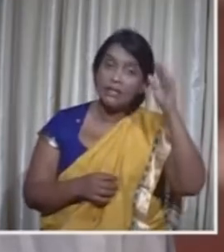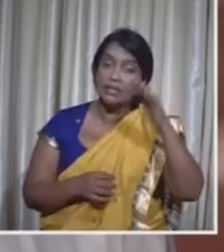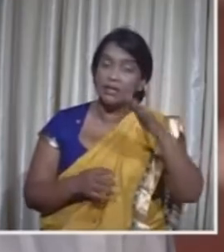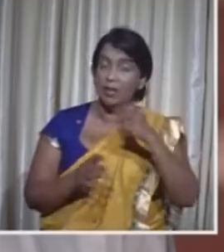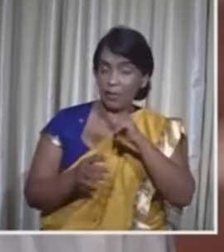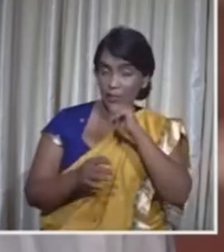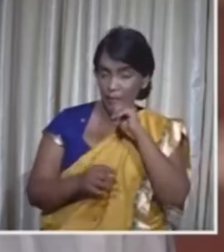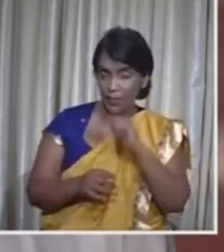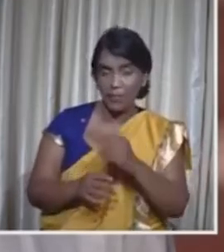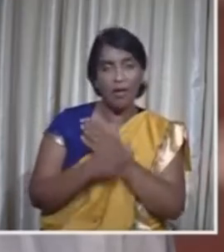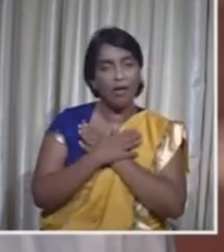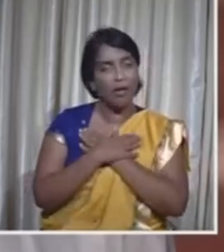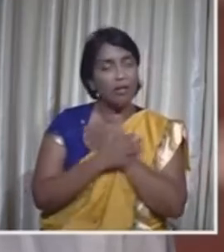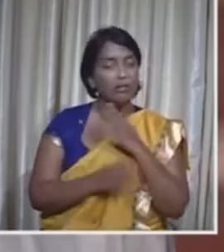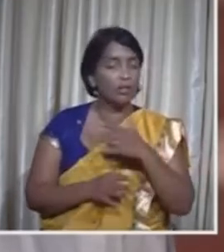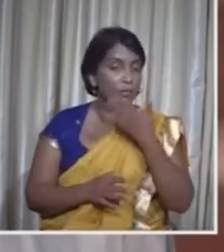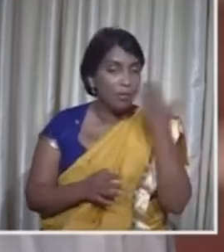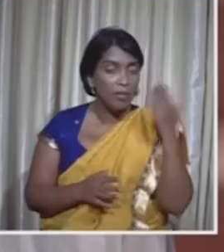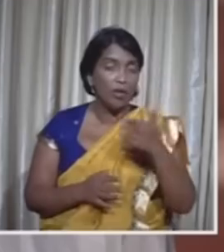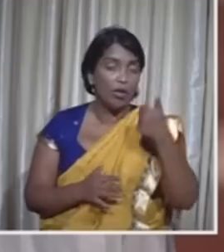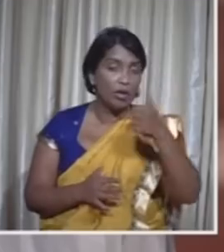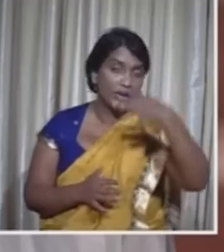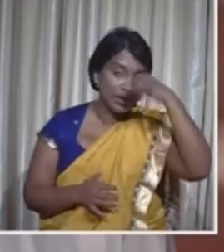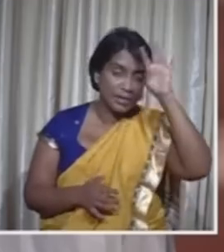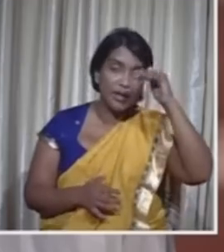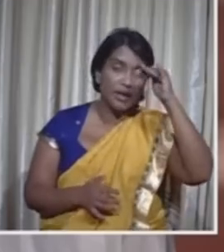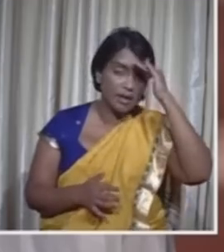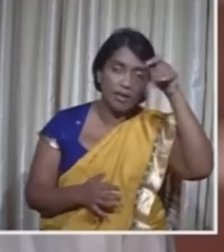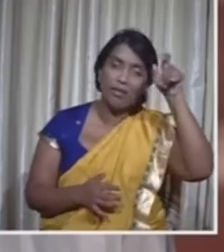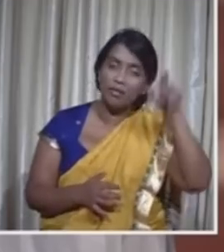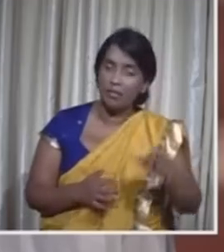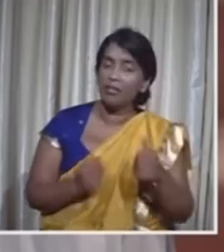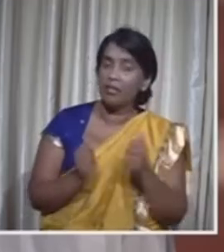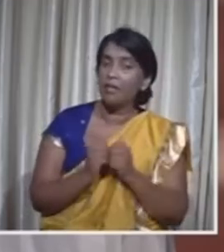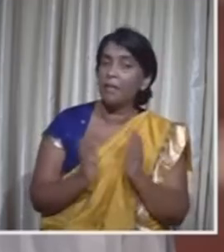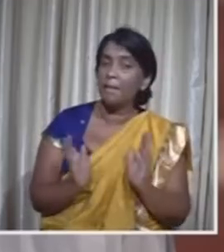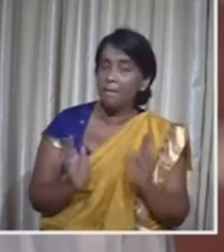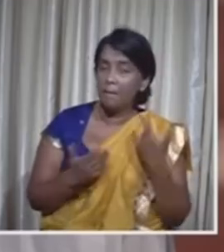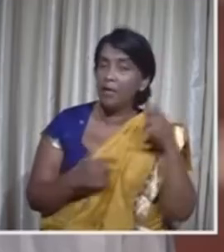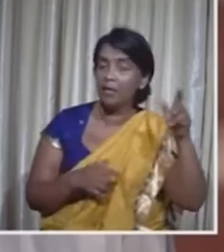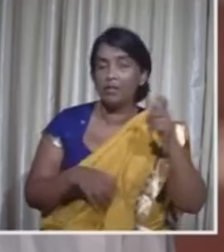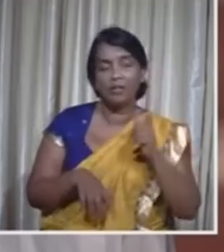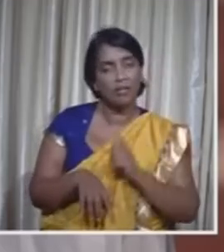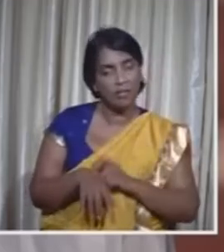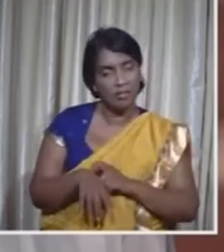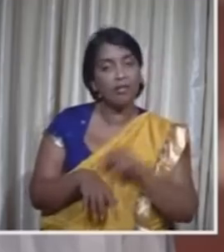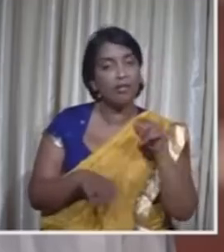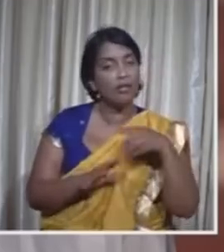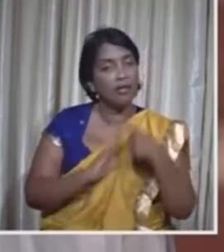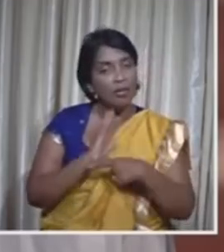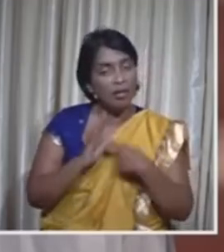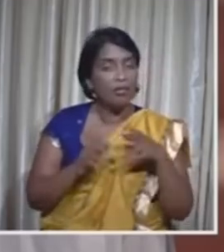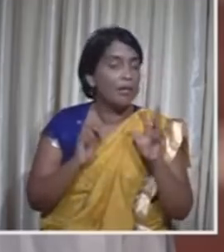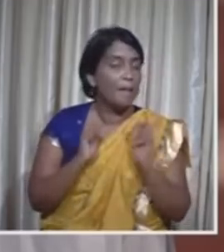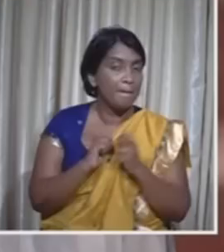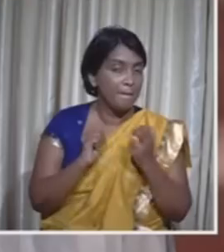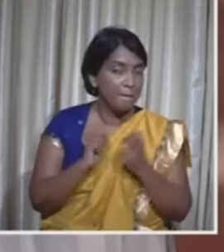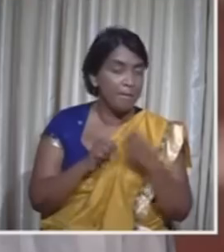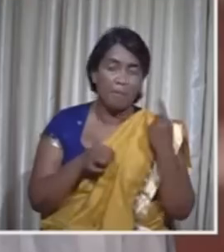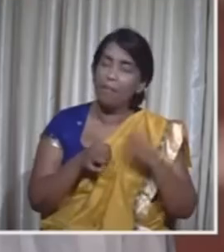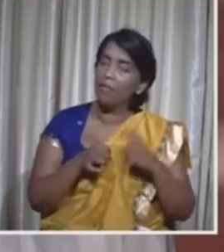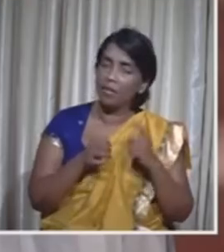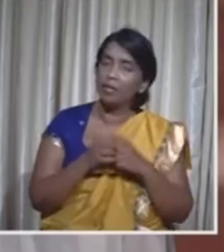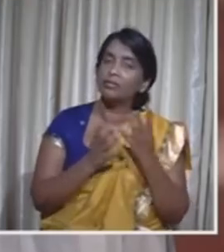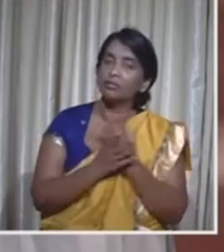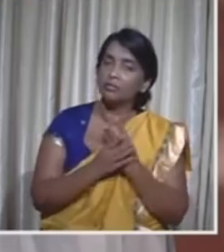உருவாக்குங்கள். அவ்வாறானவர் தான் இந்த மக்களை அணைத்து இந்த நாட்டினுடைய இருக்கிற வழிநடத்தக்கூடியவராக வருவார் என்பதை நான்